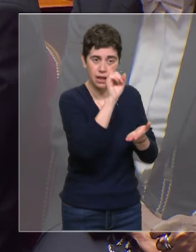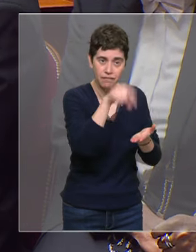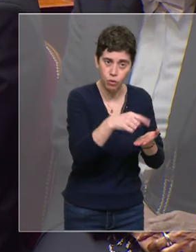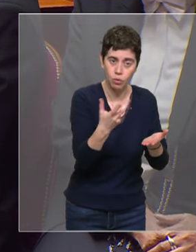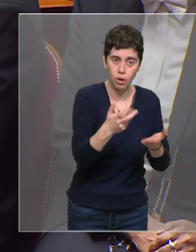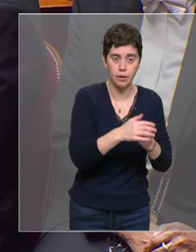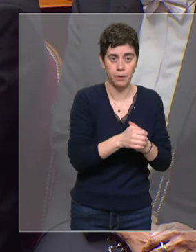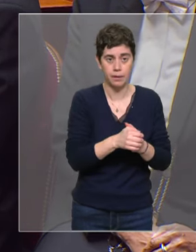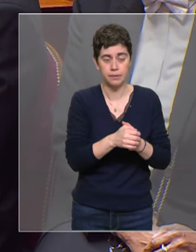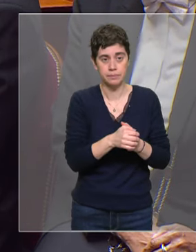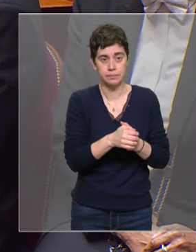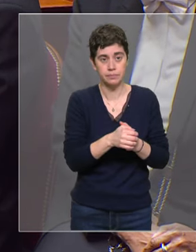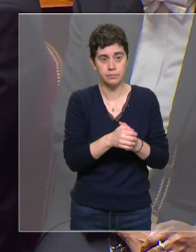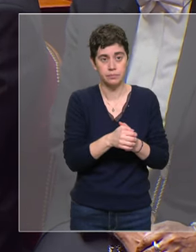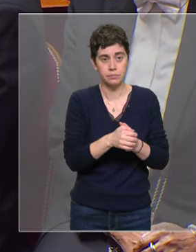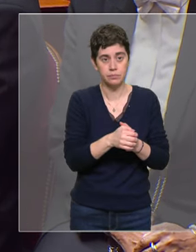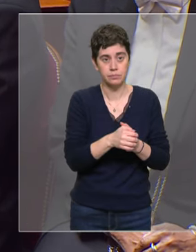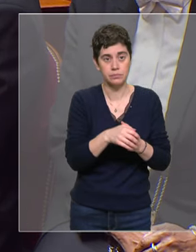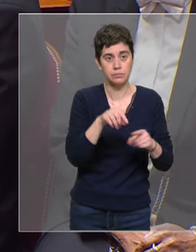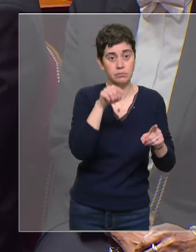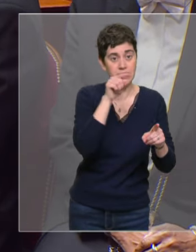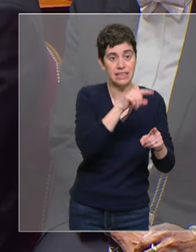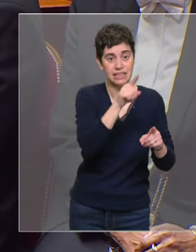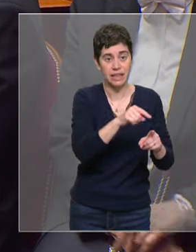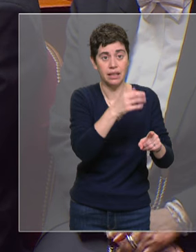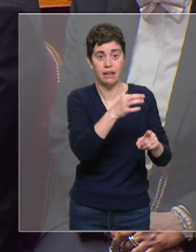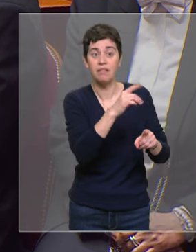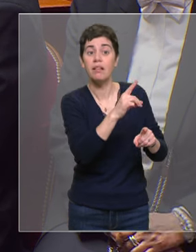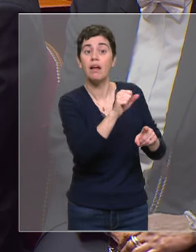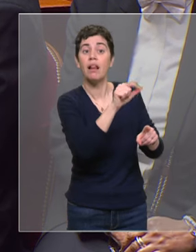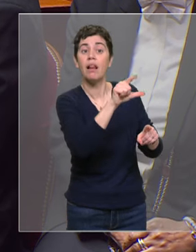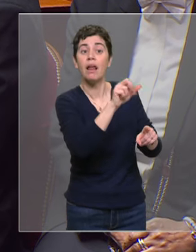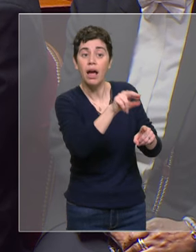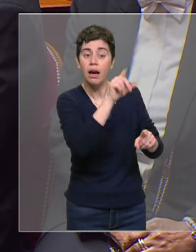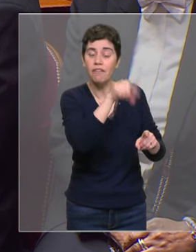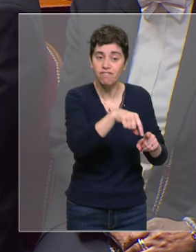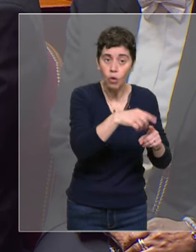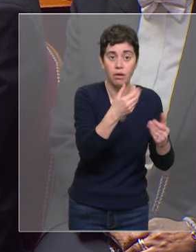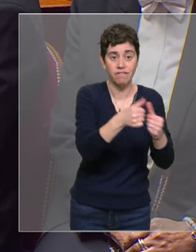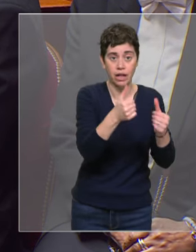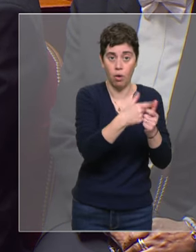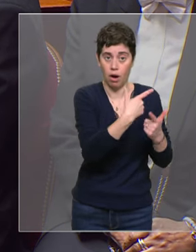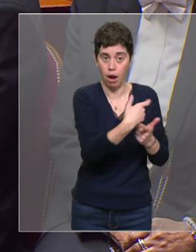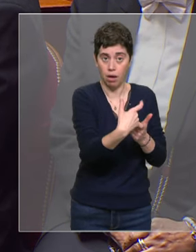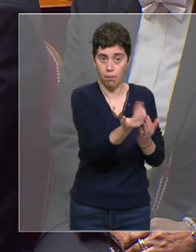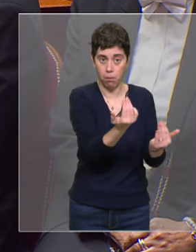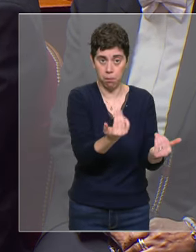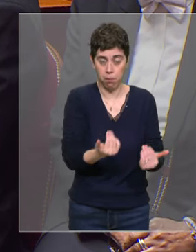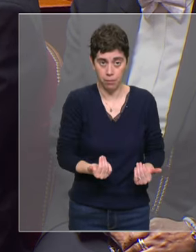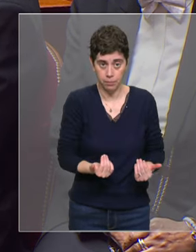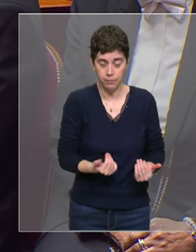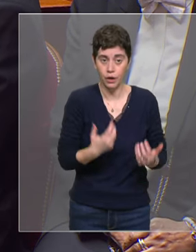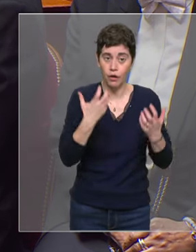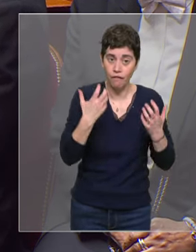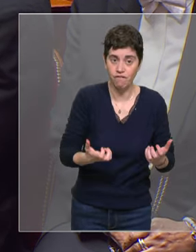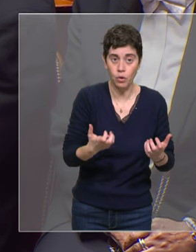désarmement des FDLR. Nous soutenons, comme vous savez, les initiatives de paix pour la région des